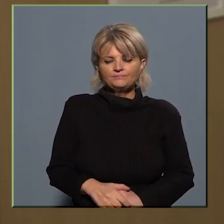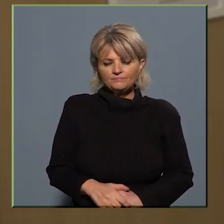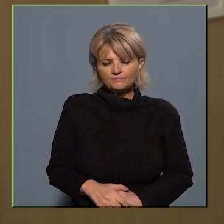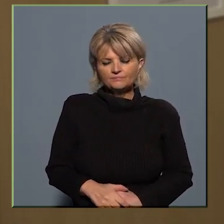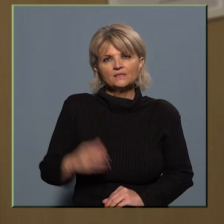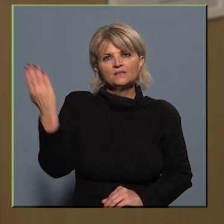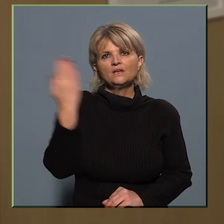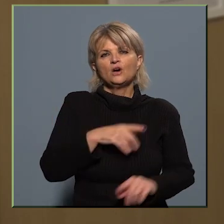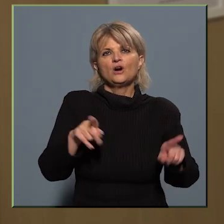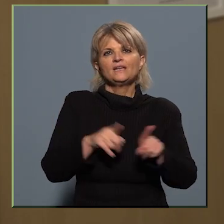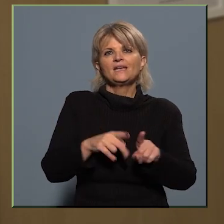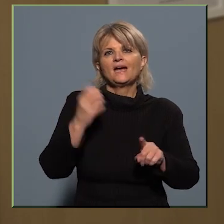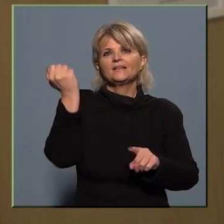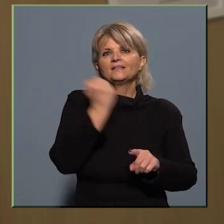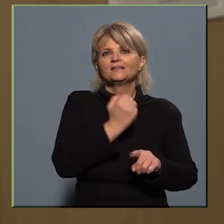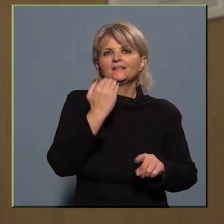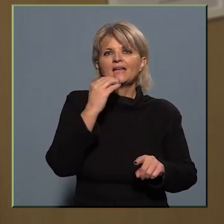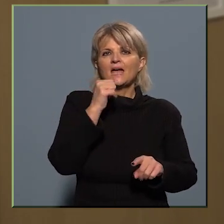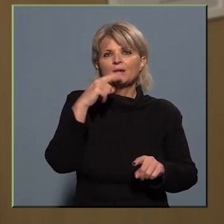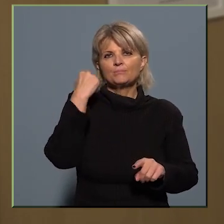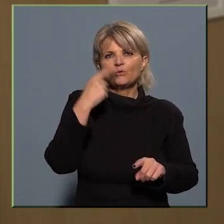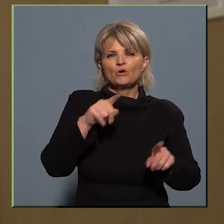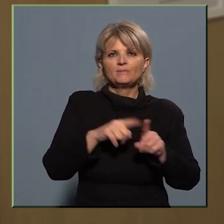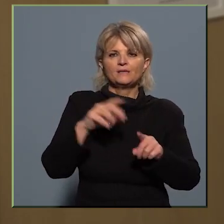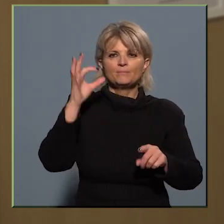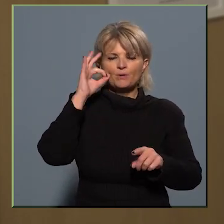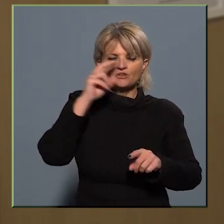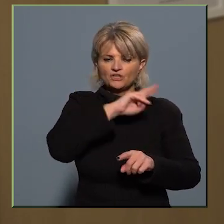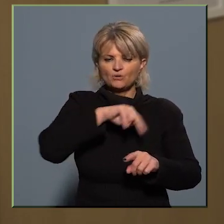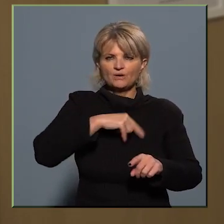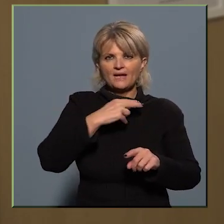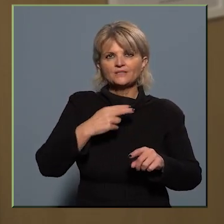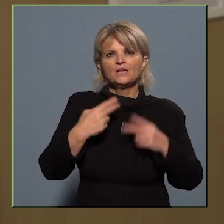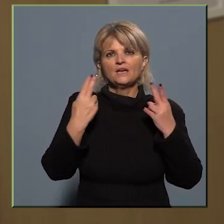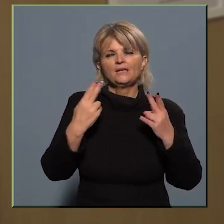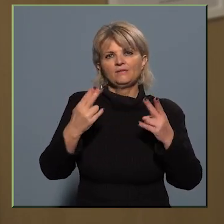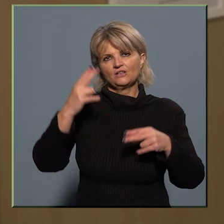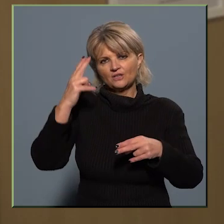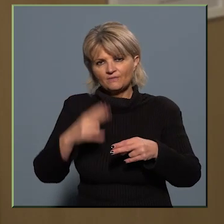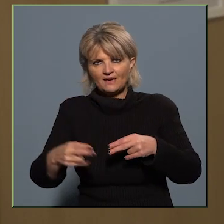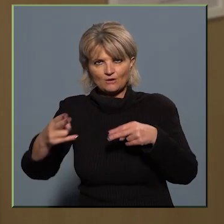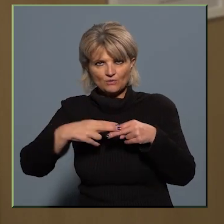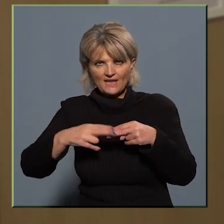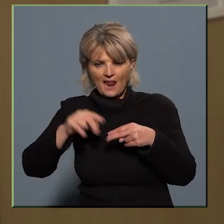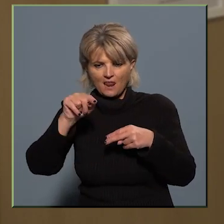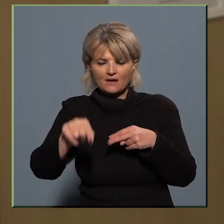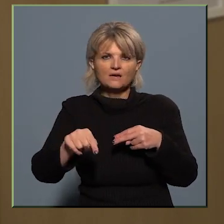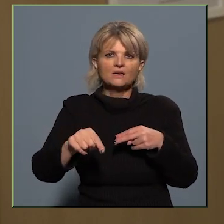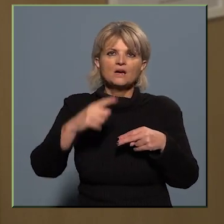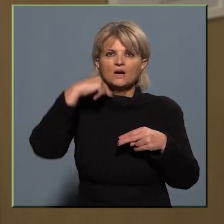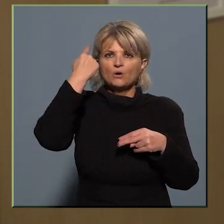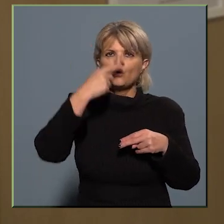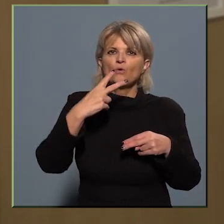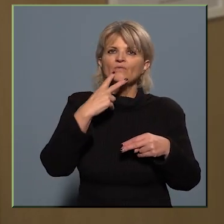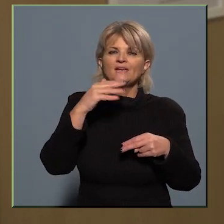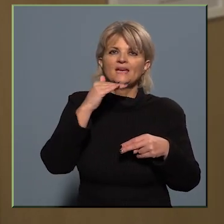ilyen vérdapóban, mint a Bajcsi kórházé, a lejárathoz közel kerülnek a készítmények, akkor az OVS lehetőséget teremt